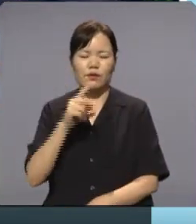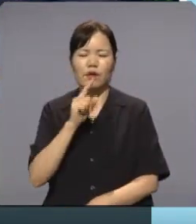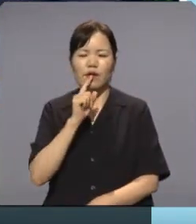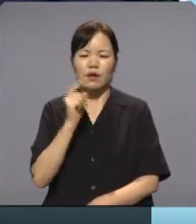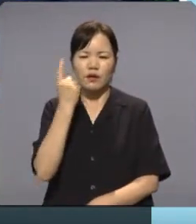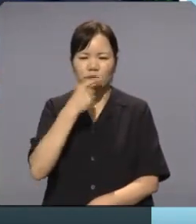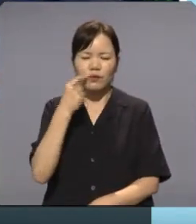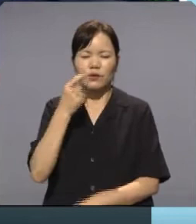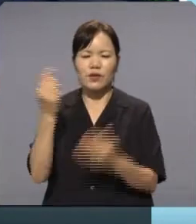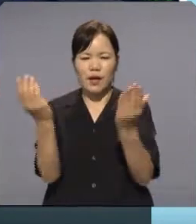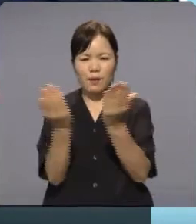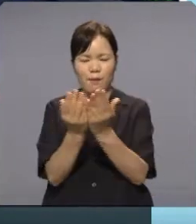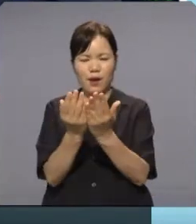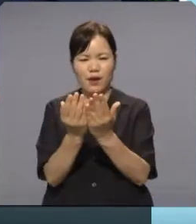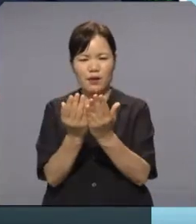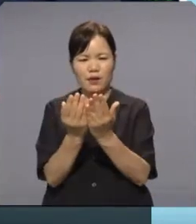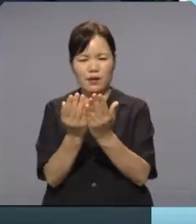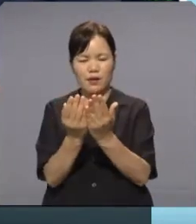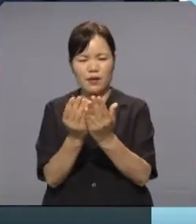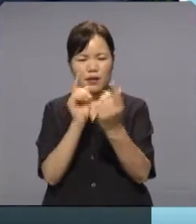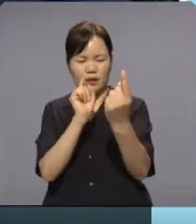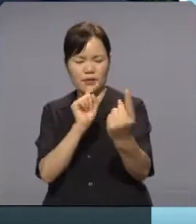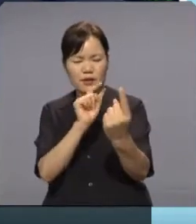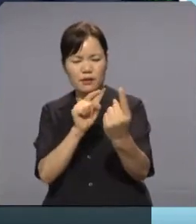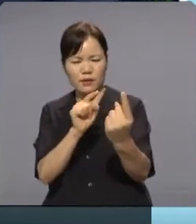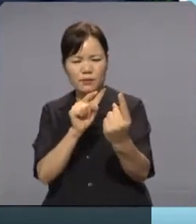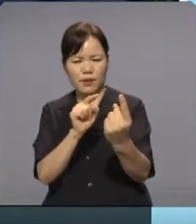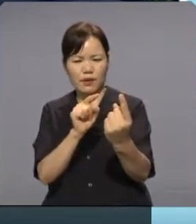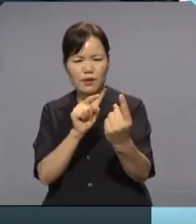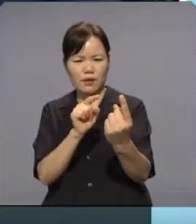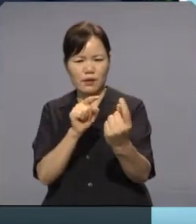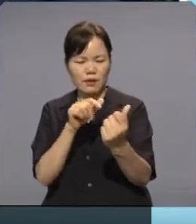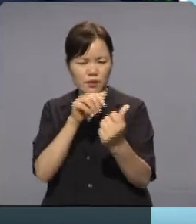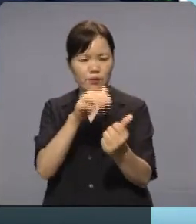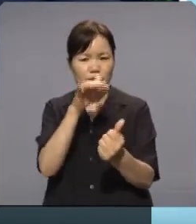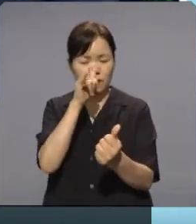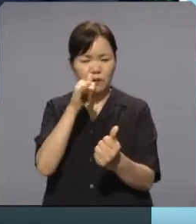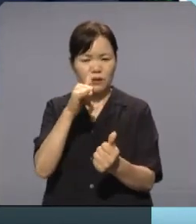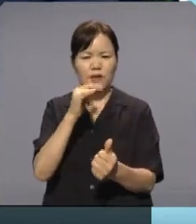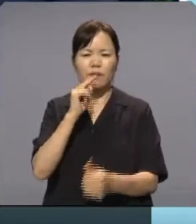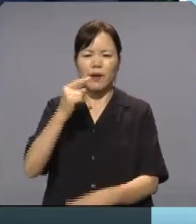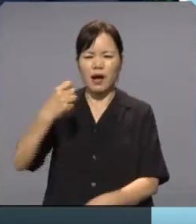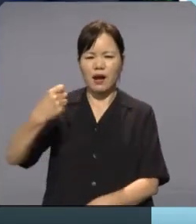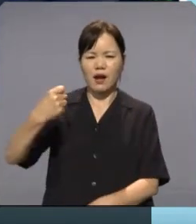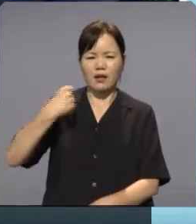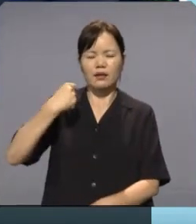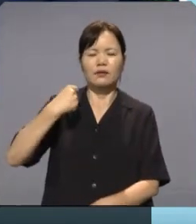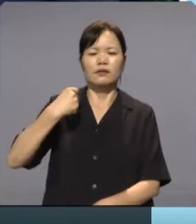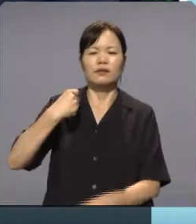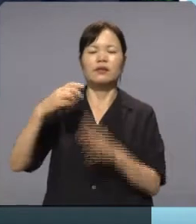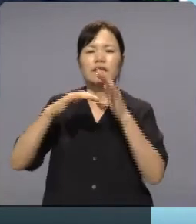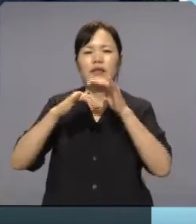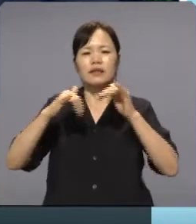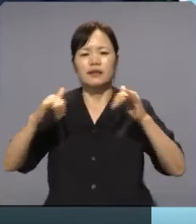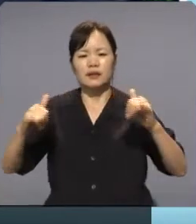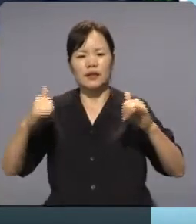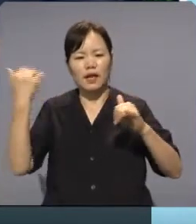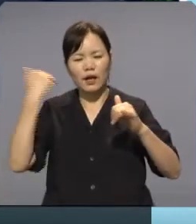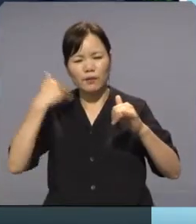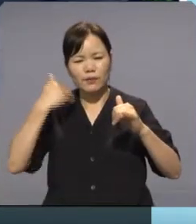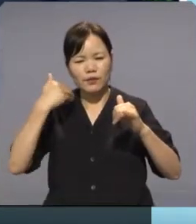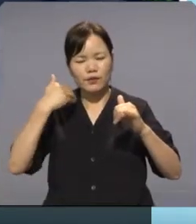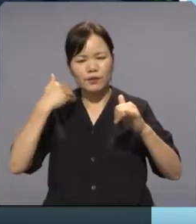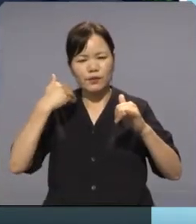맞게끔 상대의 어떤 허를 찌를 정도의 그런 이막 말빨이 센 사람 뭐 이런 정도의 인물들이 아마